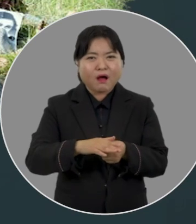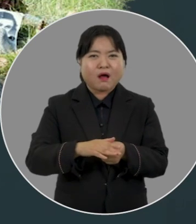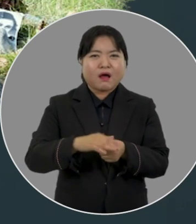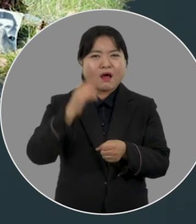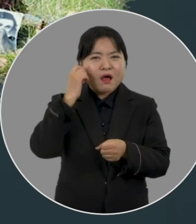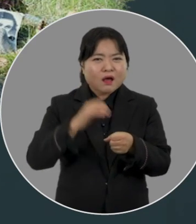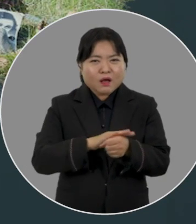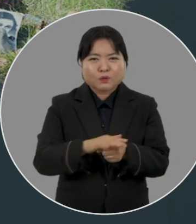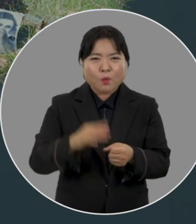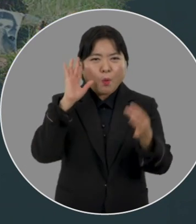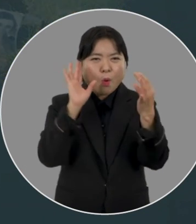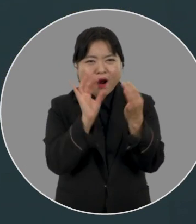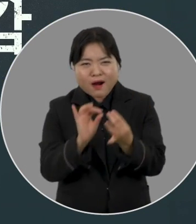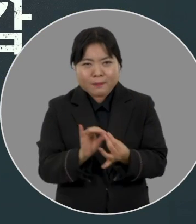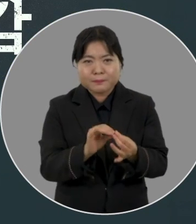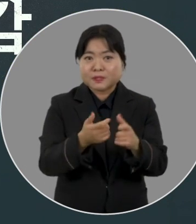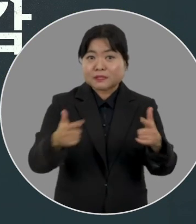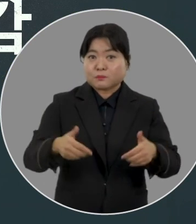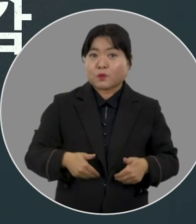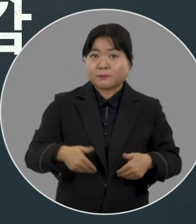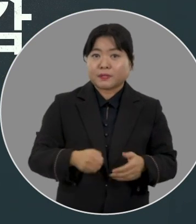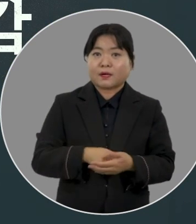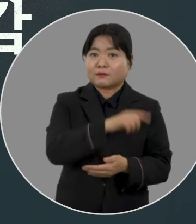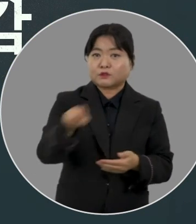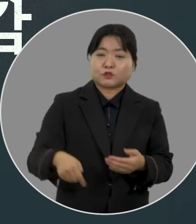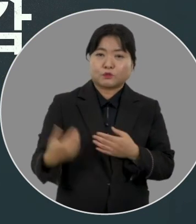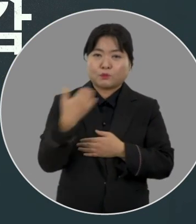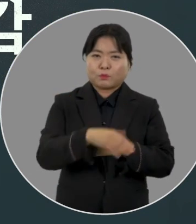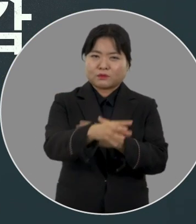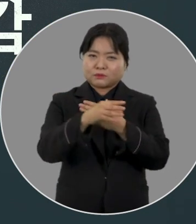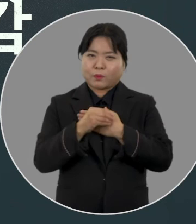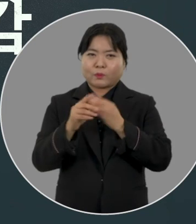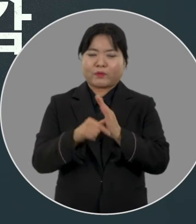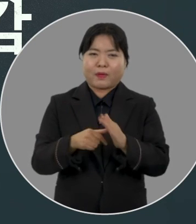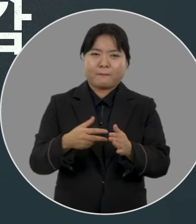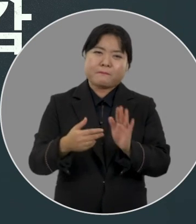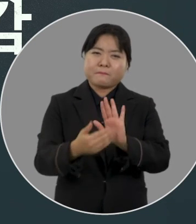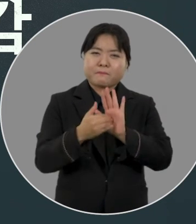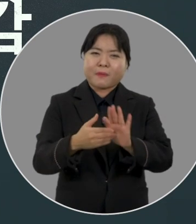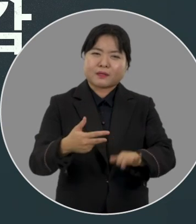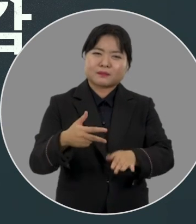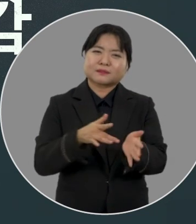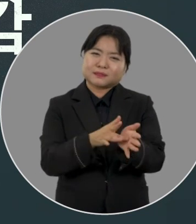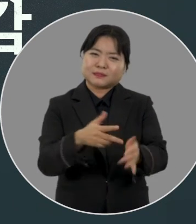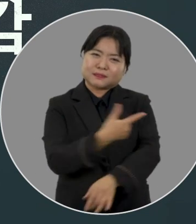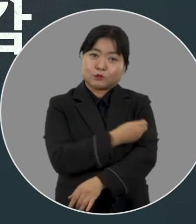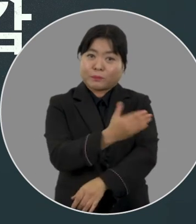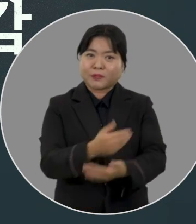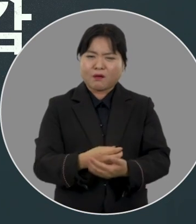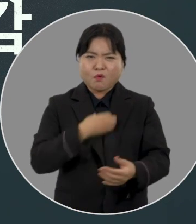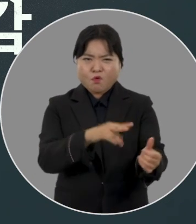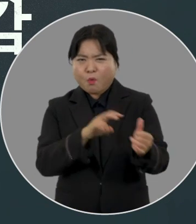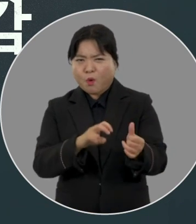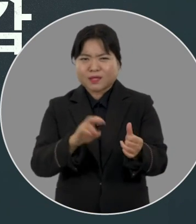공감 이런 것들이 필요한 거죠. 이런 것들이 우리 몸속에 들어올 때 백신이 돼요. 웬만한 혐오, 웬만한